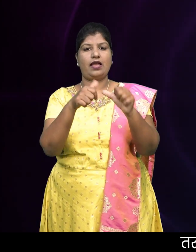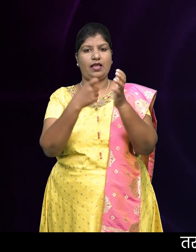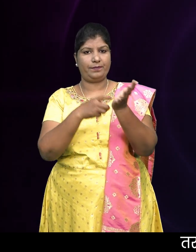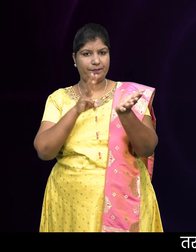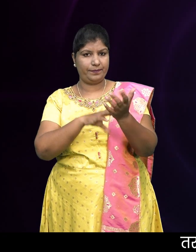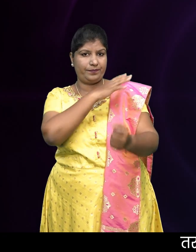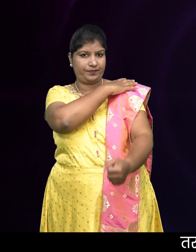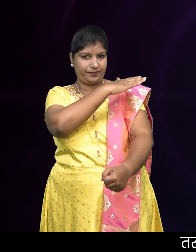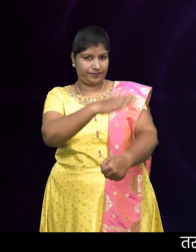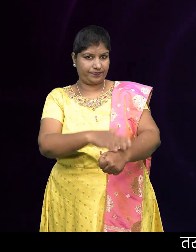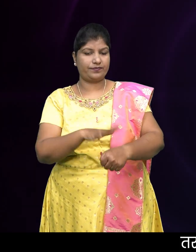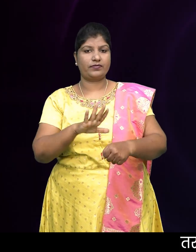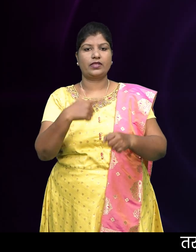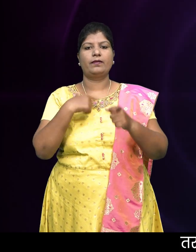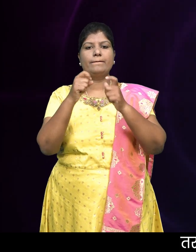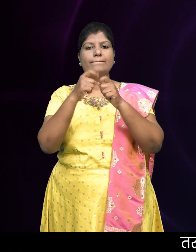तर बायसेप्स आराम करतात.